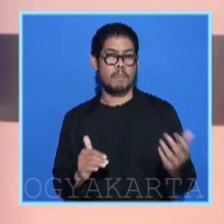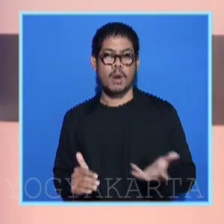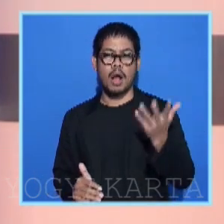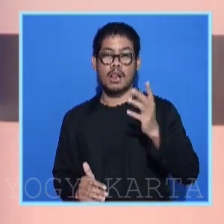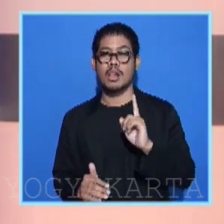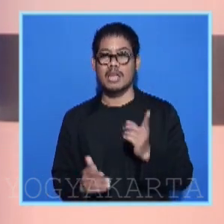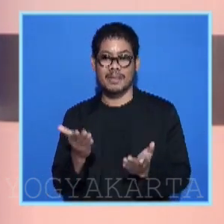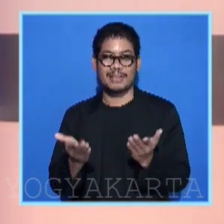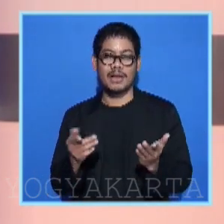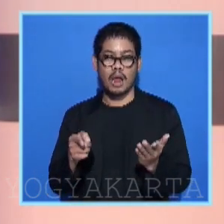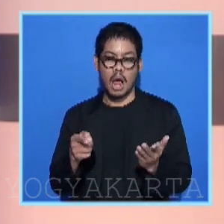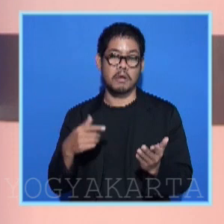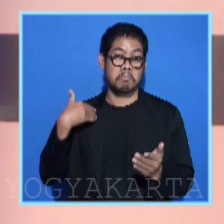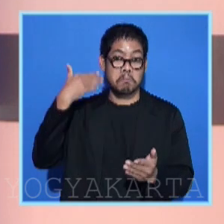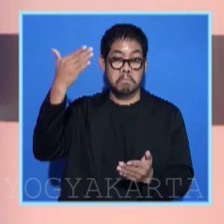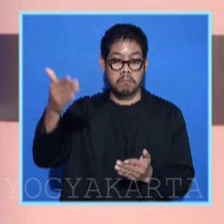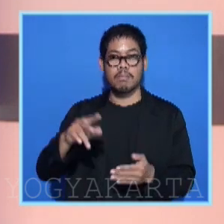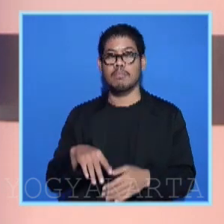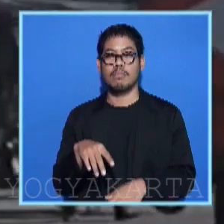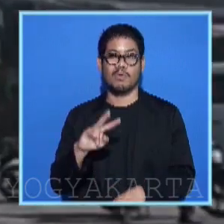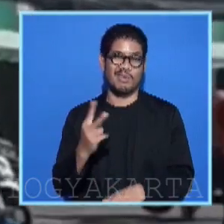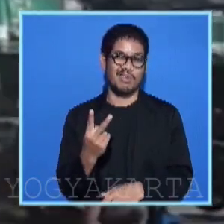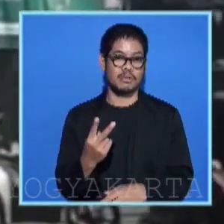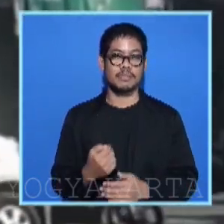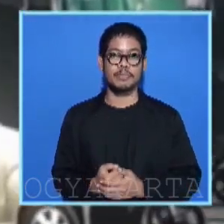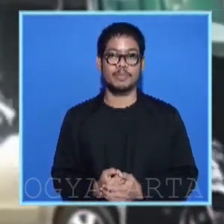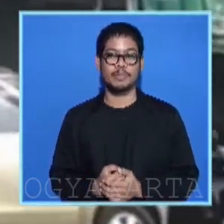akan terus terjadi hingga 3 bulan ke depan